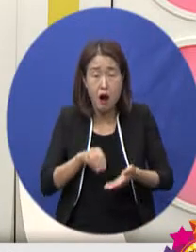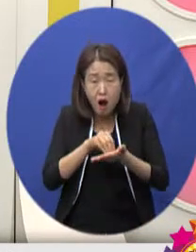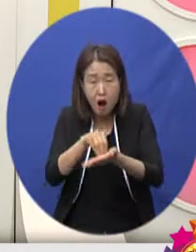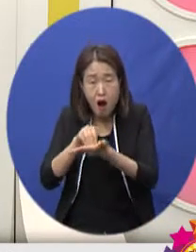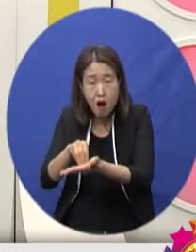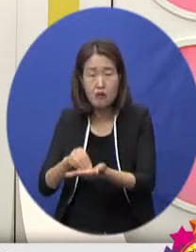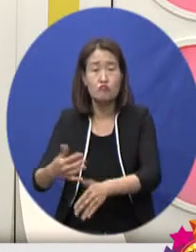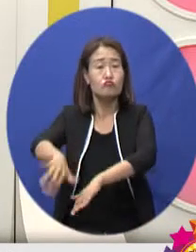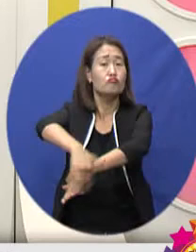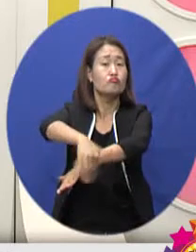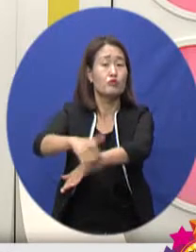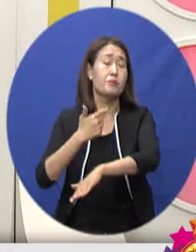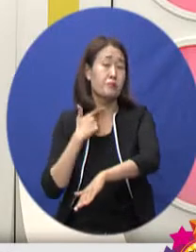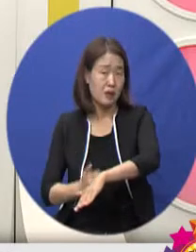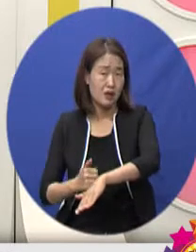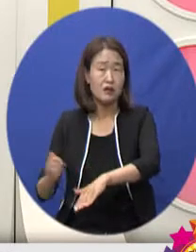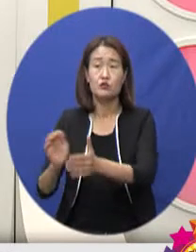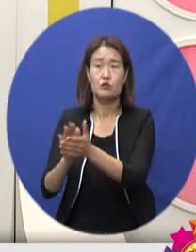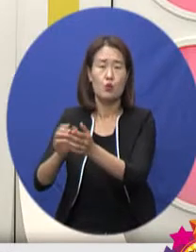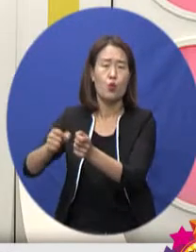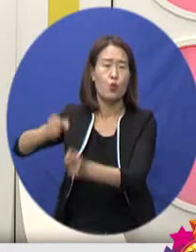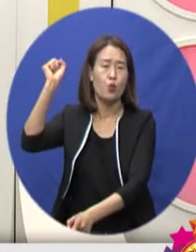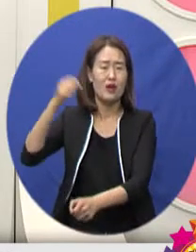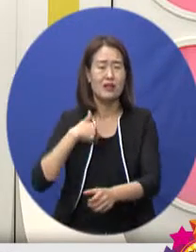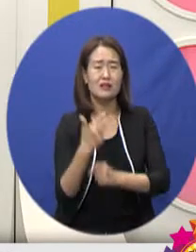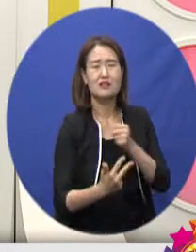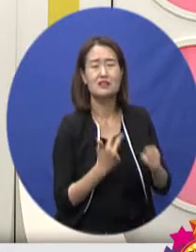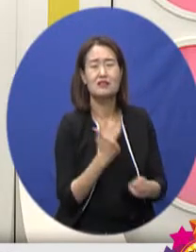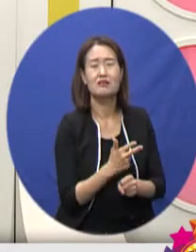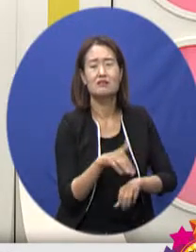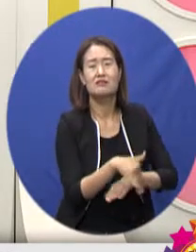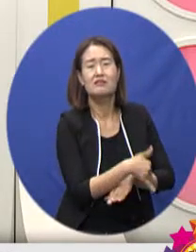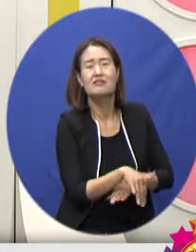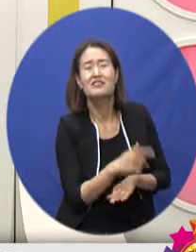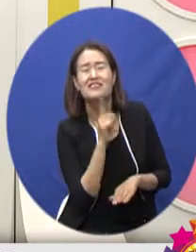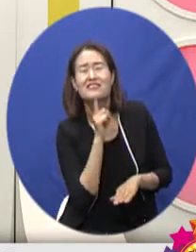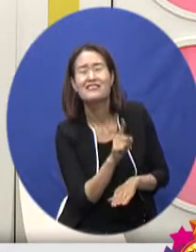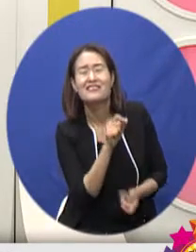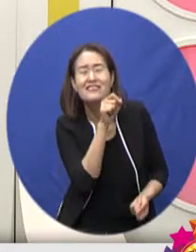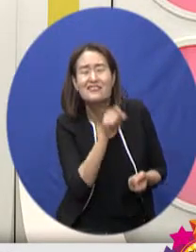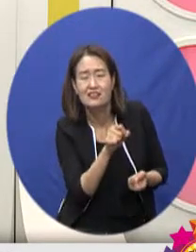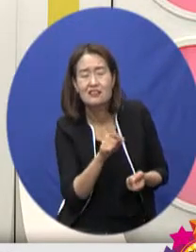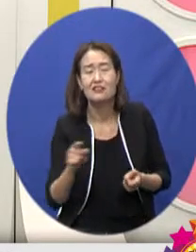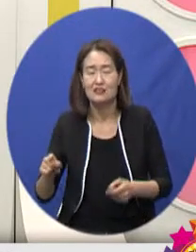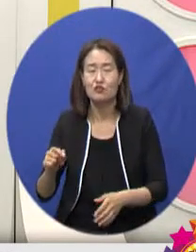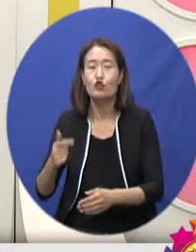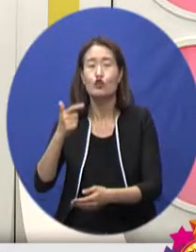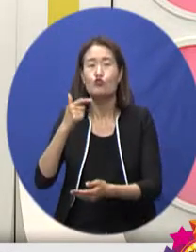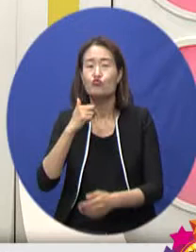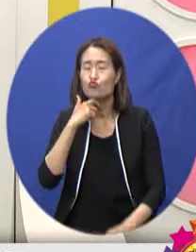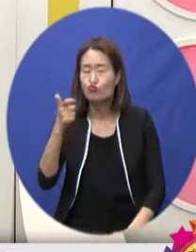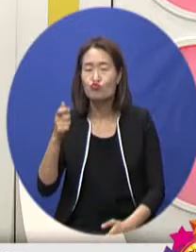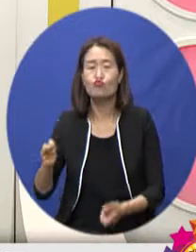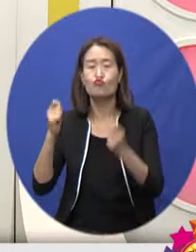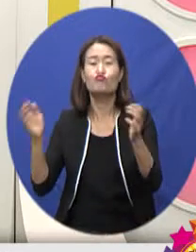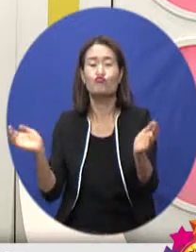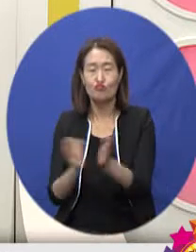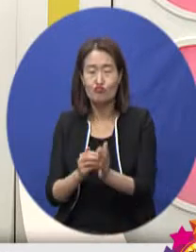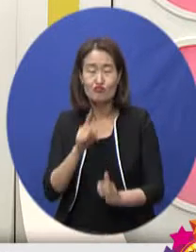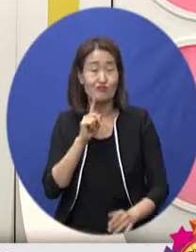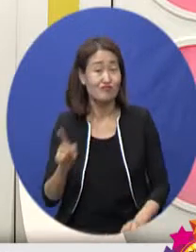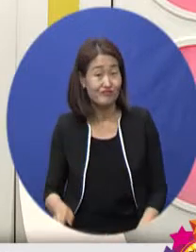네. 그 친구는 오래 다녔고 나는 한 7년 다녔었고. 아. 그래가지고 그 친구 이제 정년 퇴직해가지고 이제